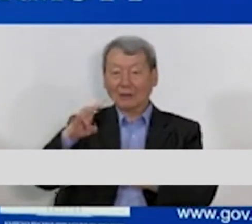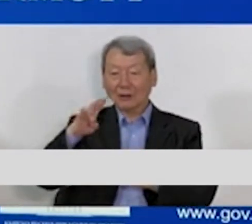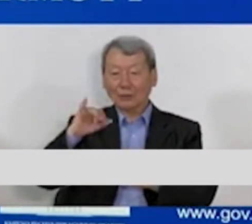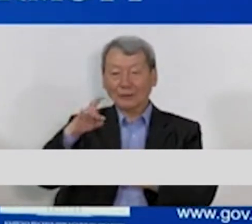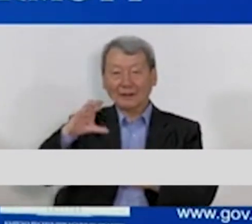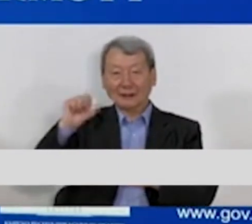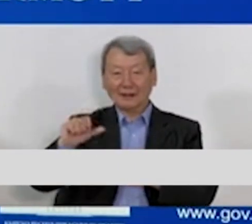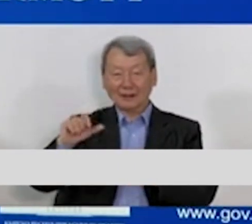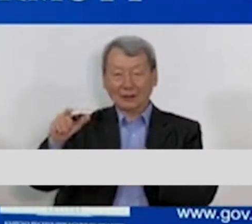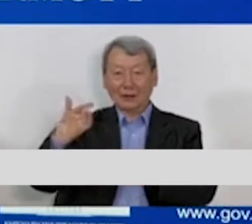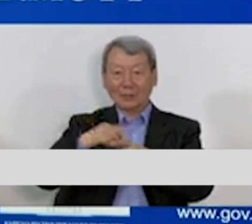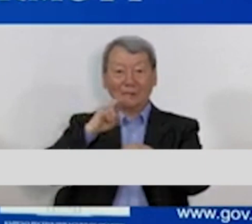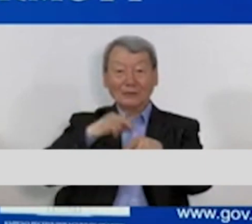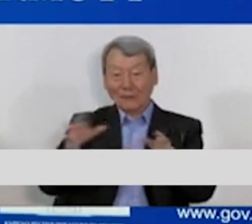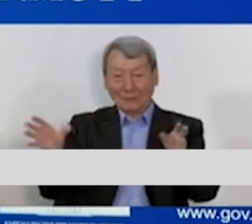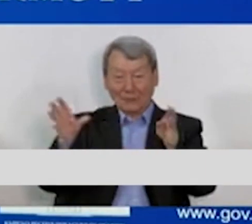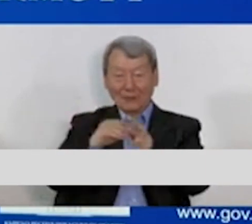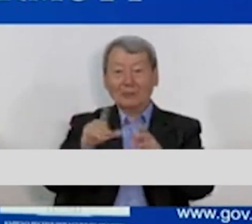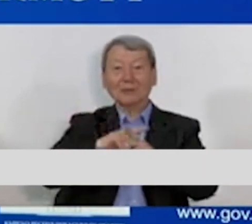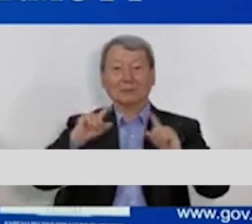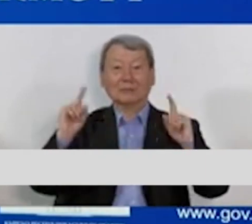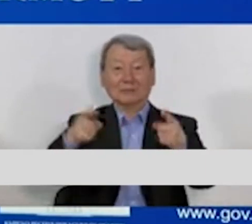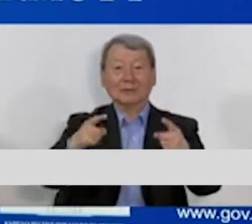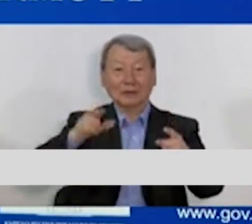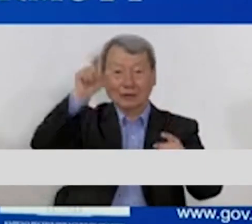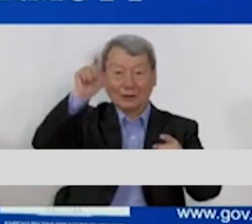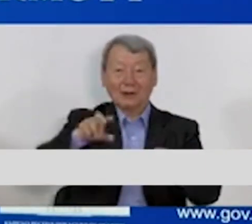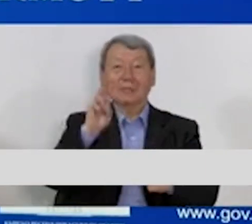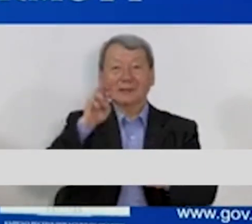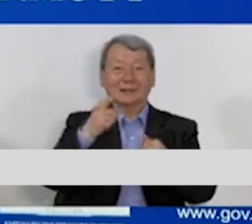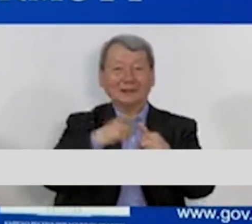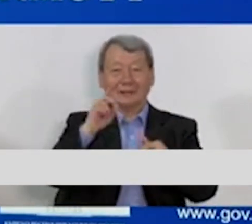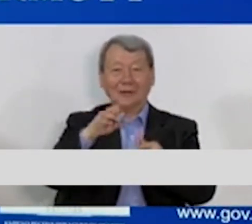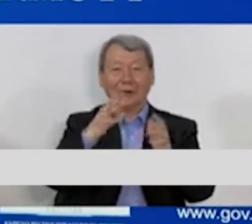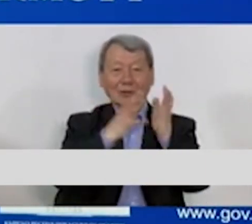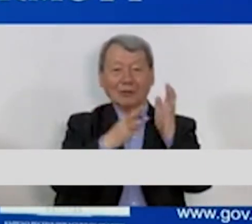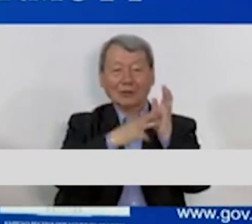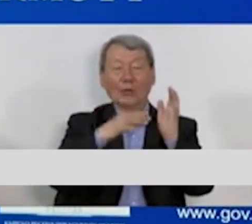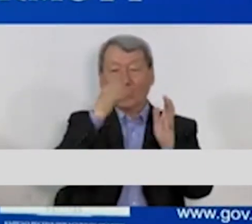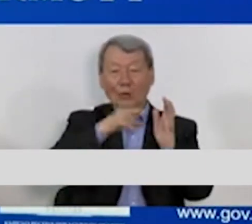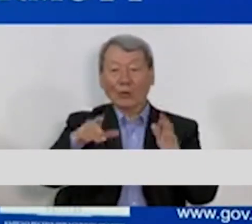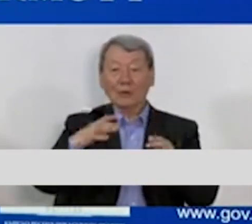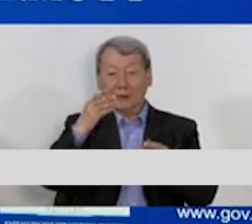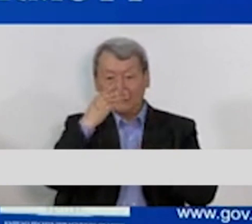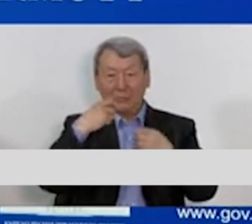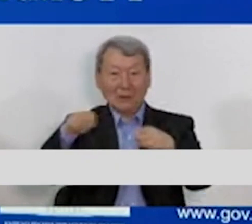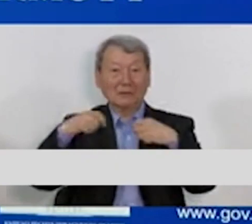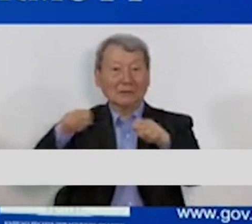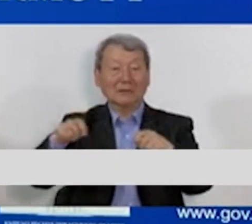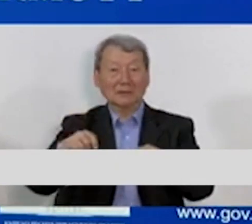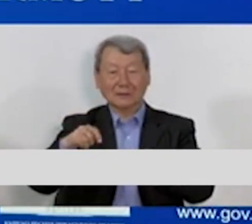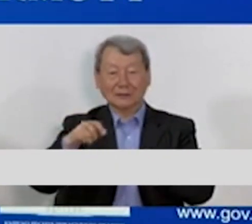сотрудники органов внутренних дел, был задержан гражданин Б.Э. 90-го года, который продавал поддельные